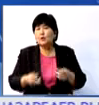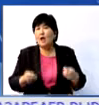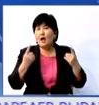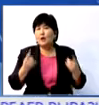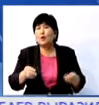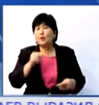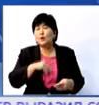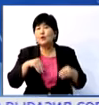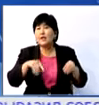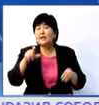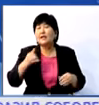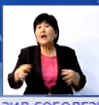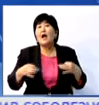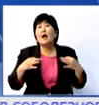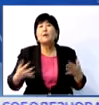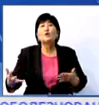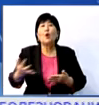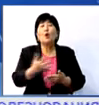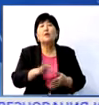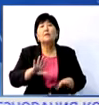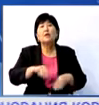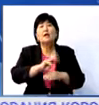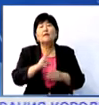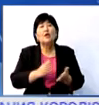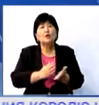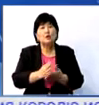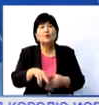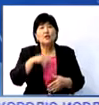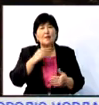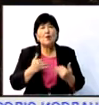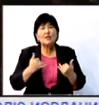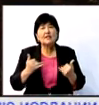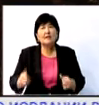огромного труда земледельцев. На празднике урожаем были возданы заслуженные почести.